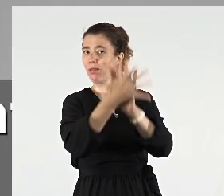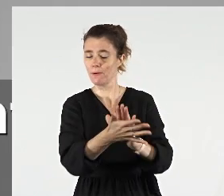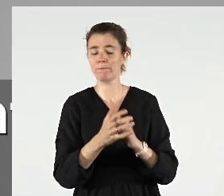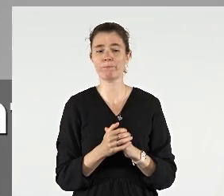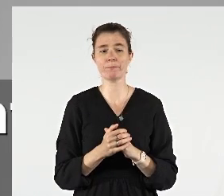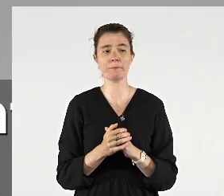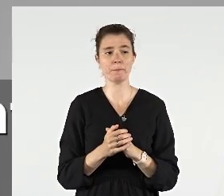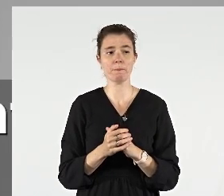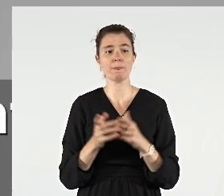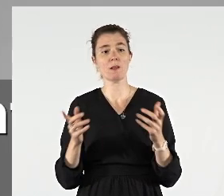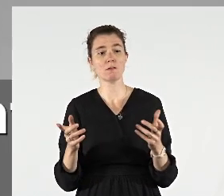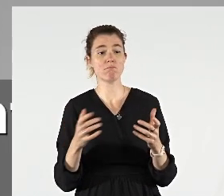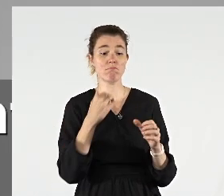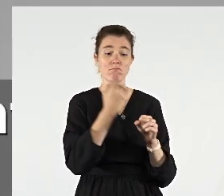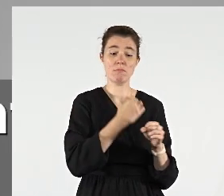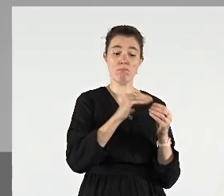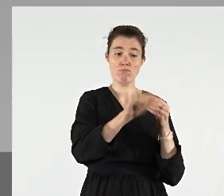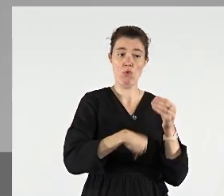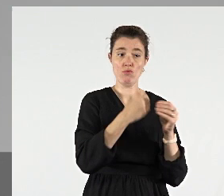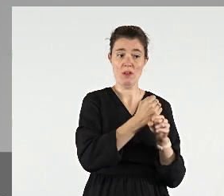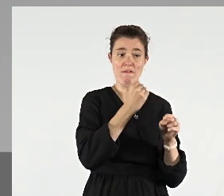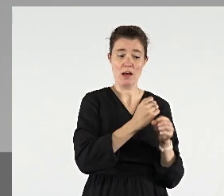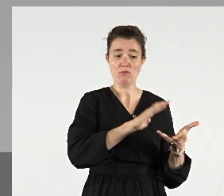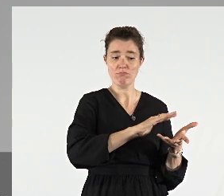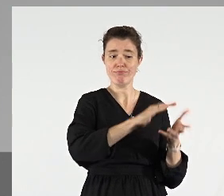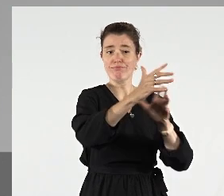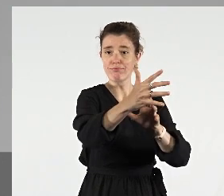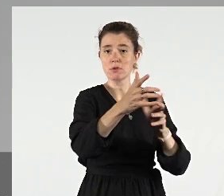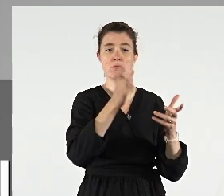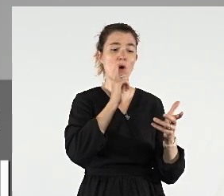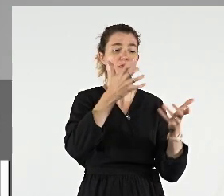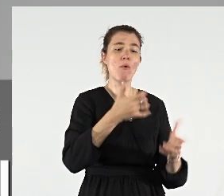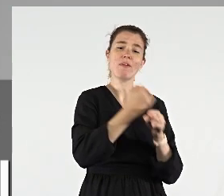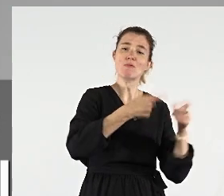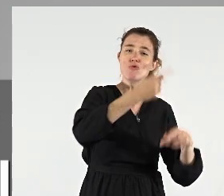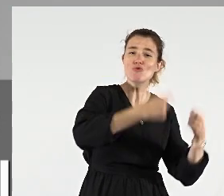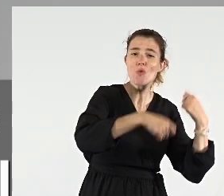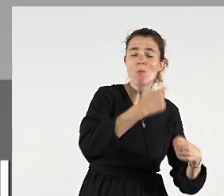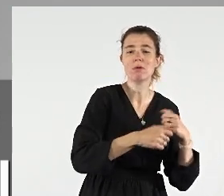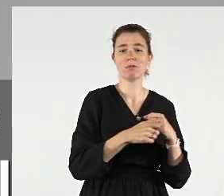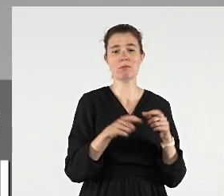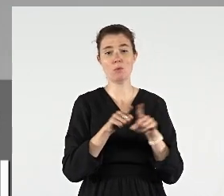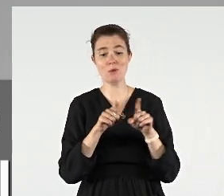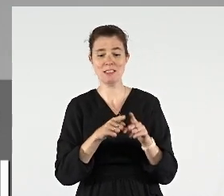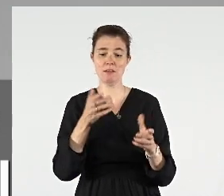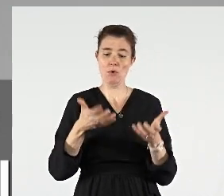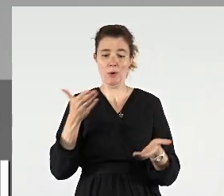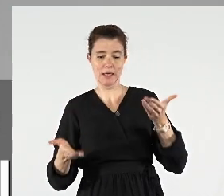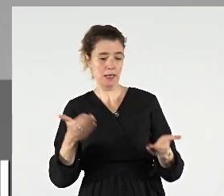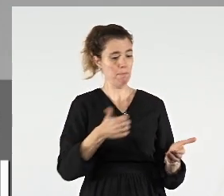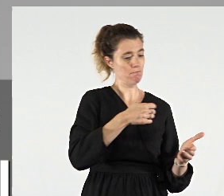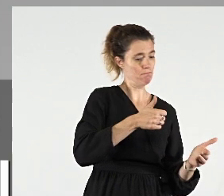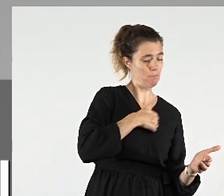les transformations à l'œuvre dans le monde du travail, autour d'une plus grande flexibilité, d'une attention portée à l'équilibre entre vie professionnelle